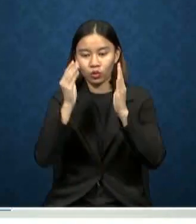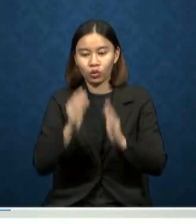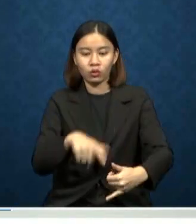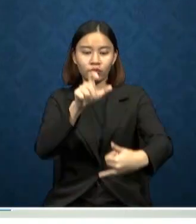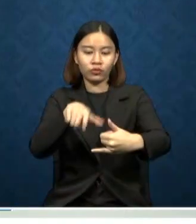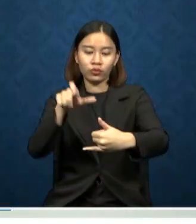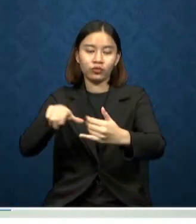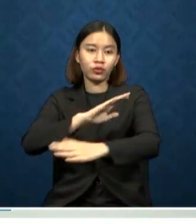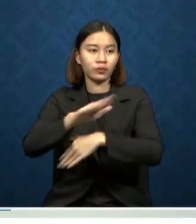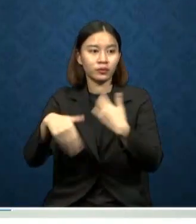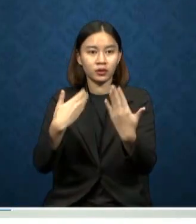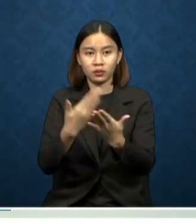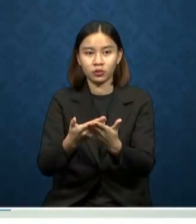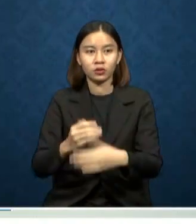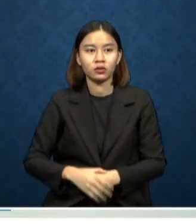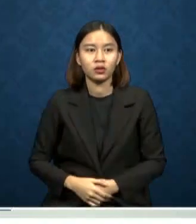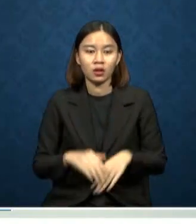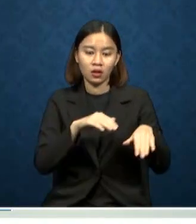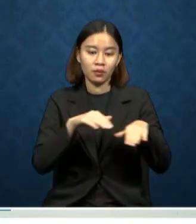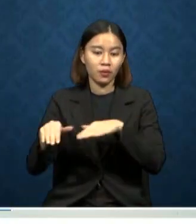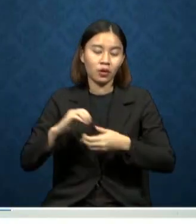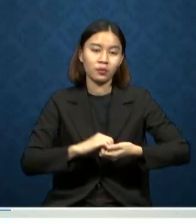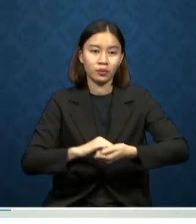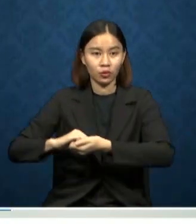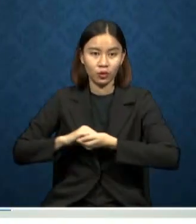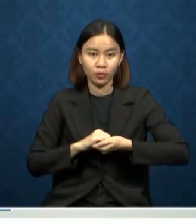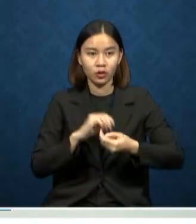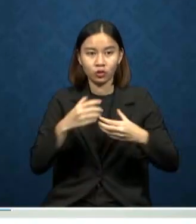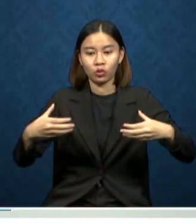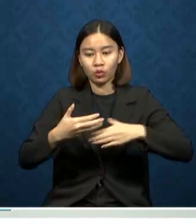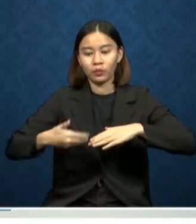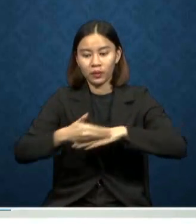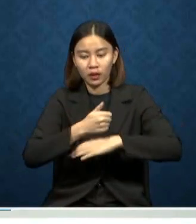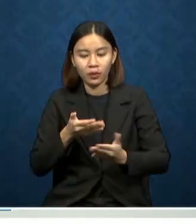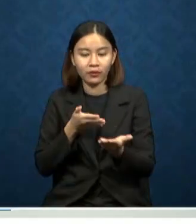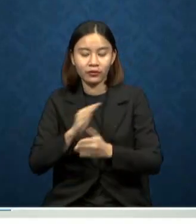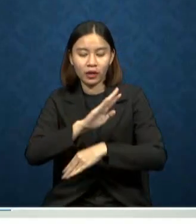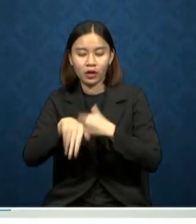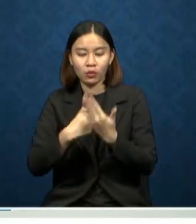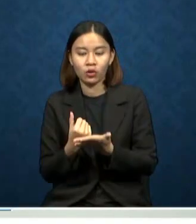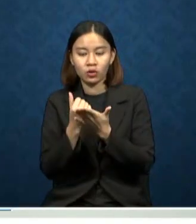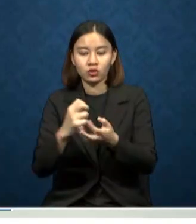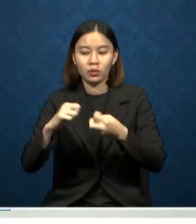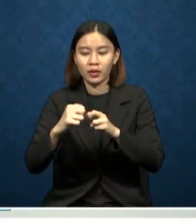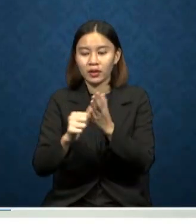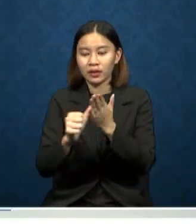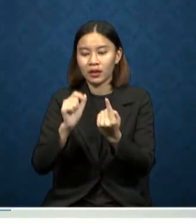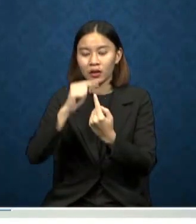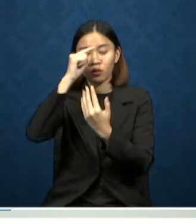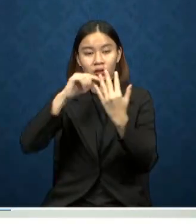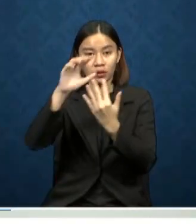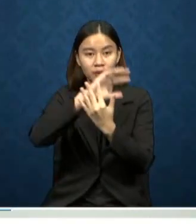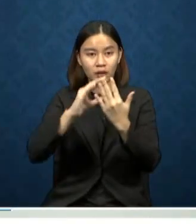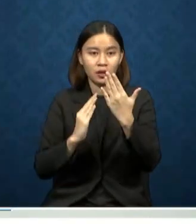ทุกคนเราพร้อมจะร่วมมือกับทุกพรรคทุกฝ่ายเพื่อช่วยกันแก้ไขปัญหาของประเทศให้